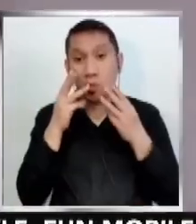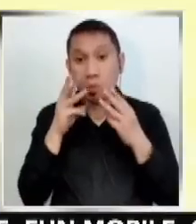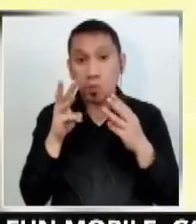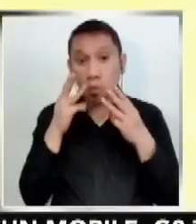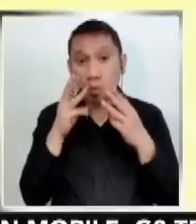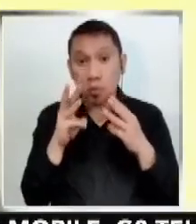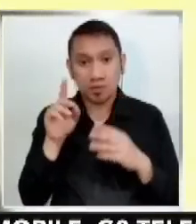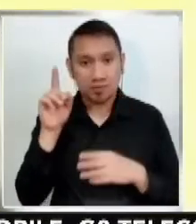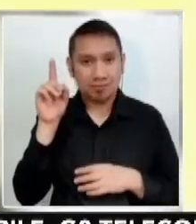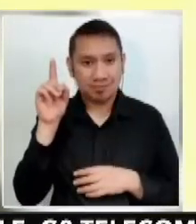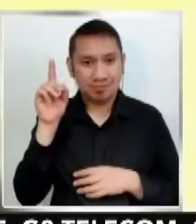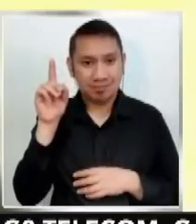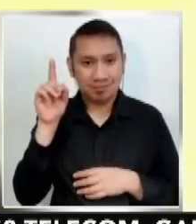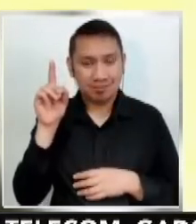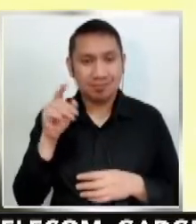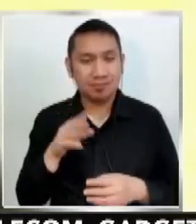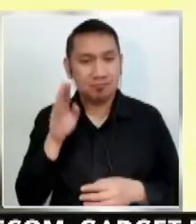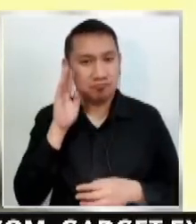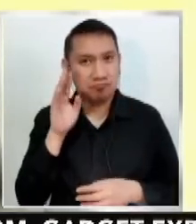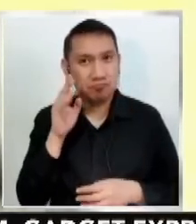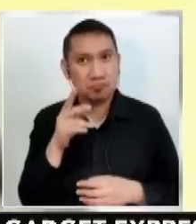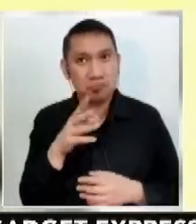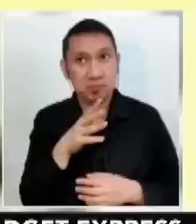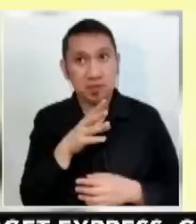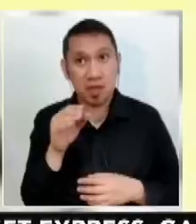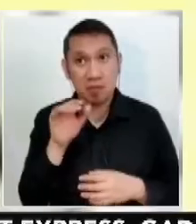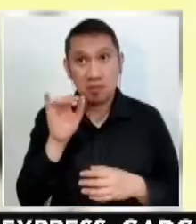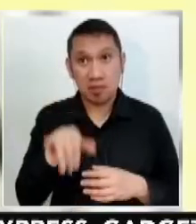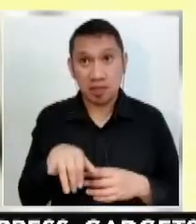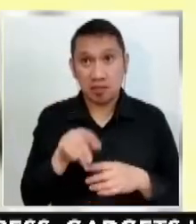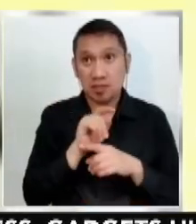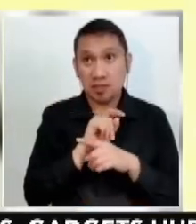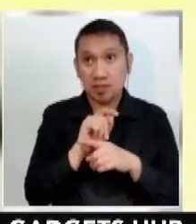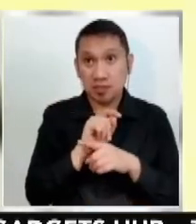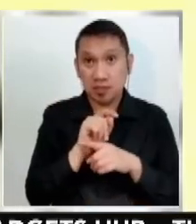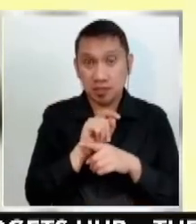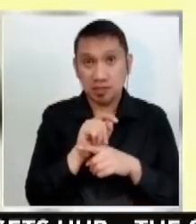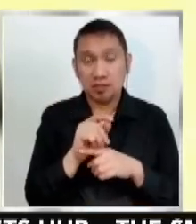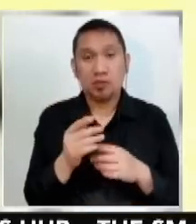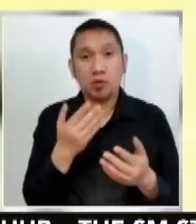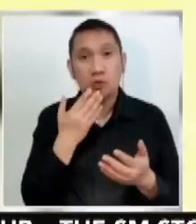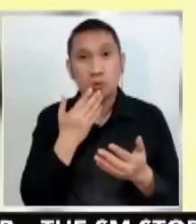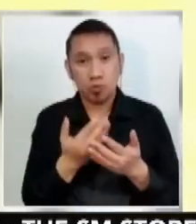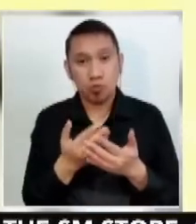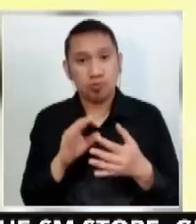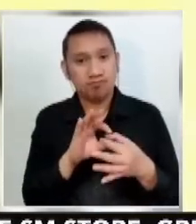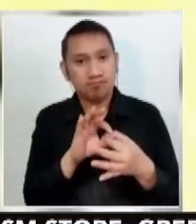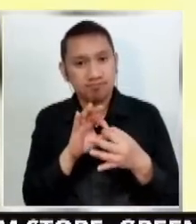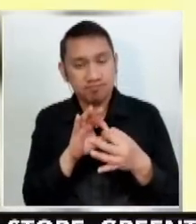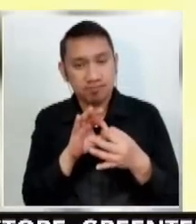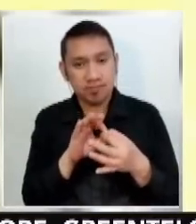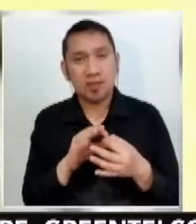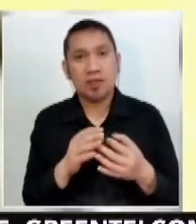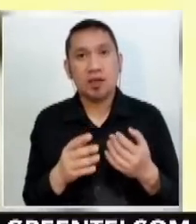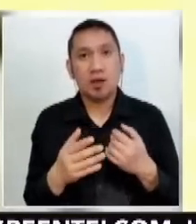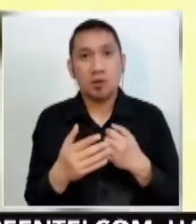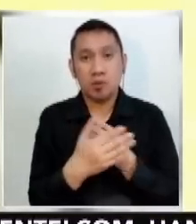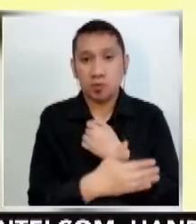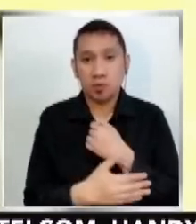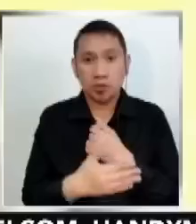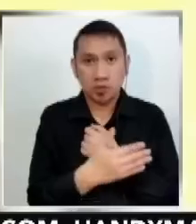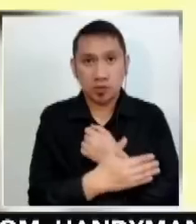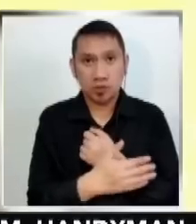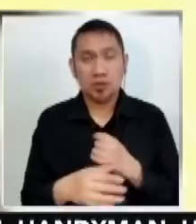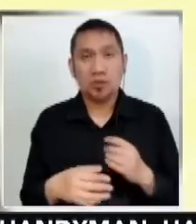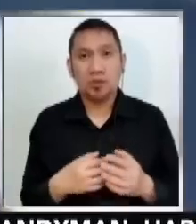Marles. This kind of exercise, this kind of close strategic cooperation between countries around the region is